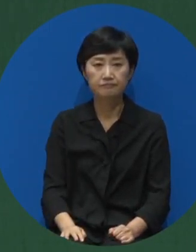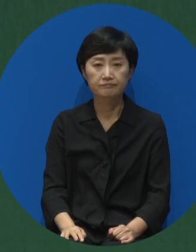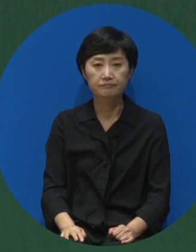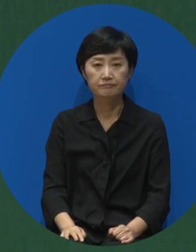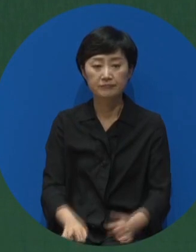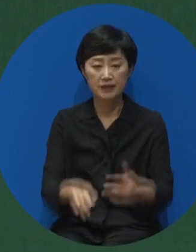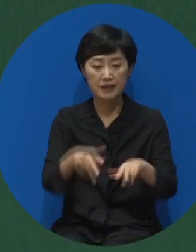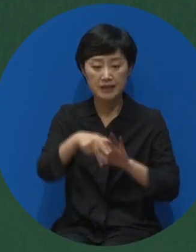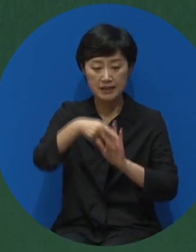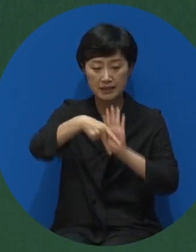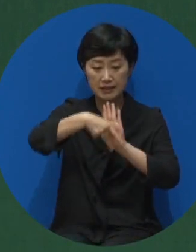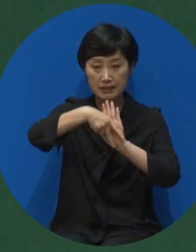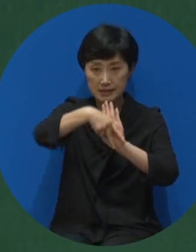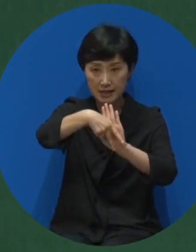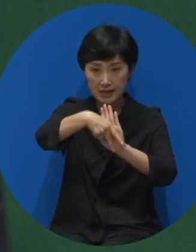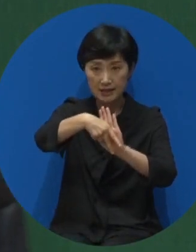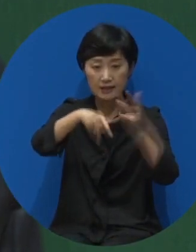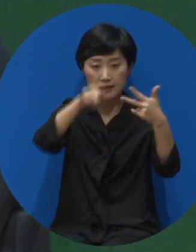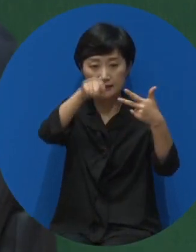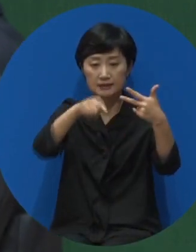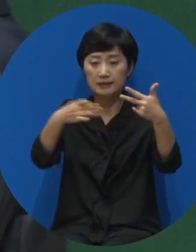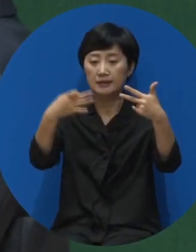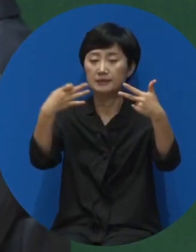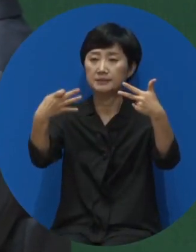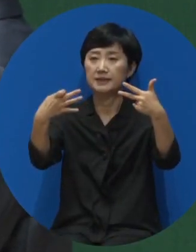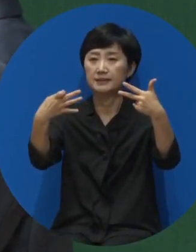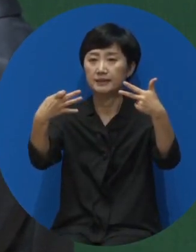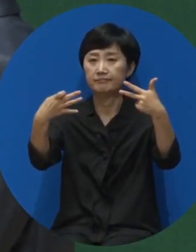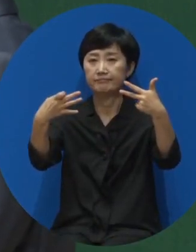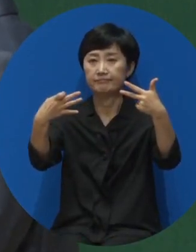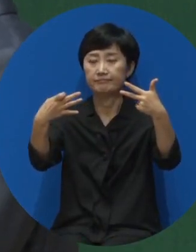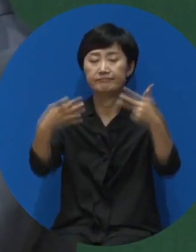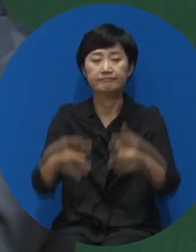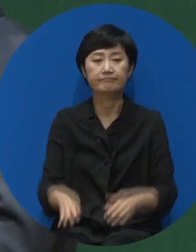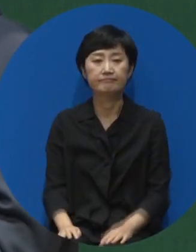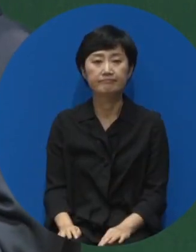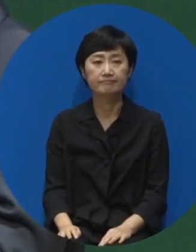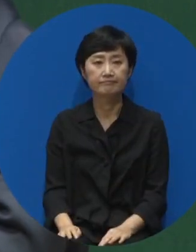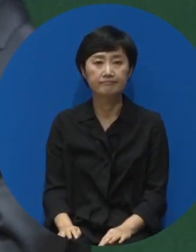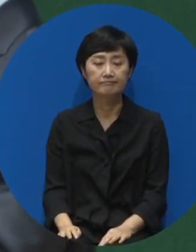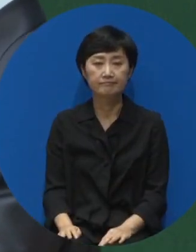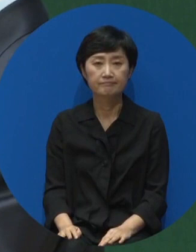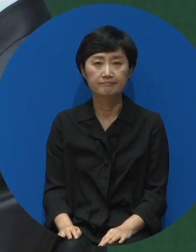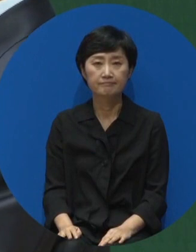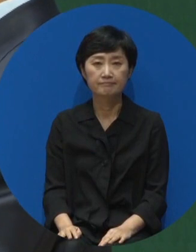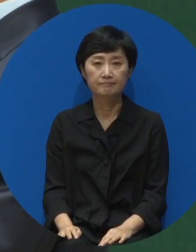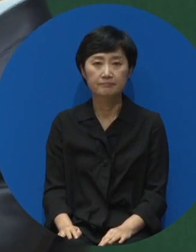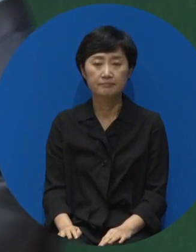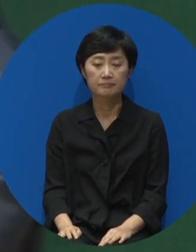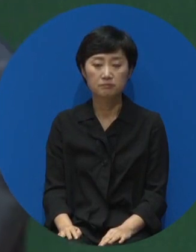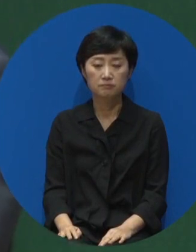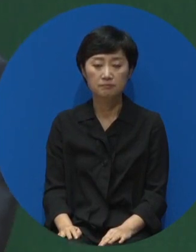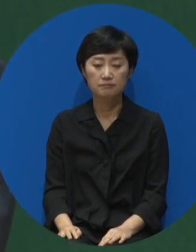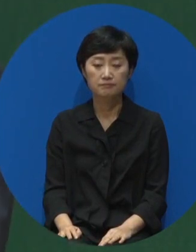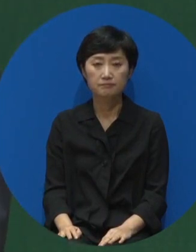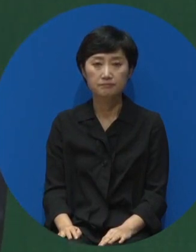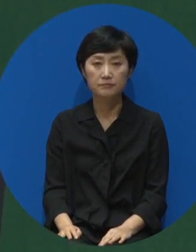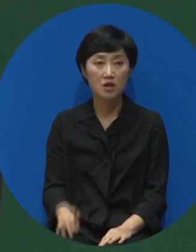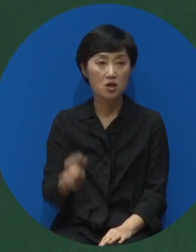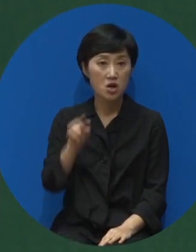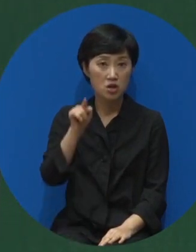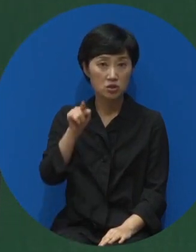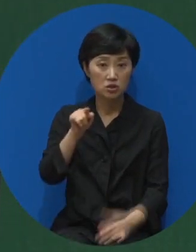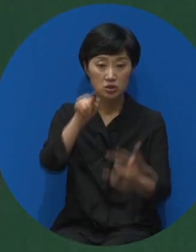이사야 7장 14절입니다. 이사야 7장 14절입니다. 근데 중요한 것은 이